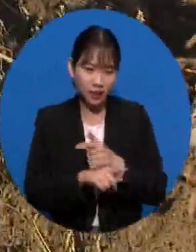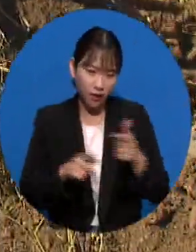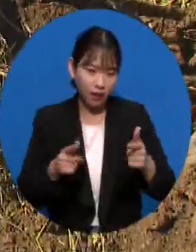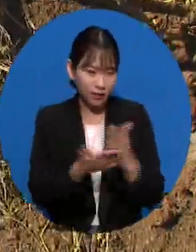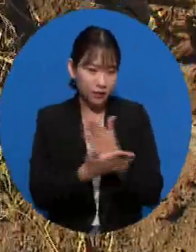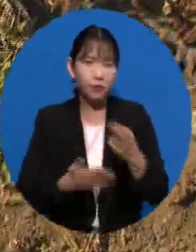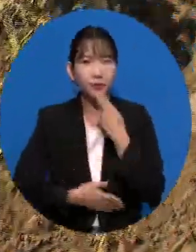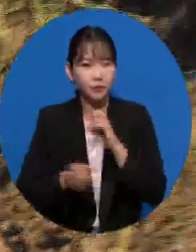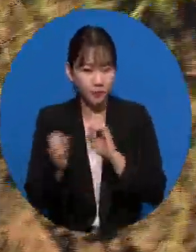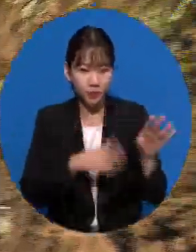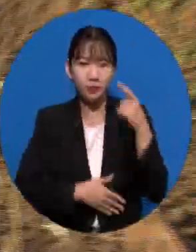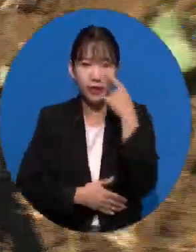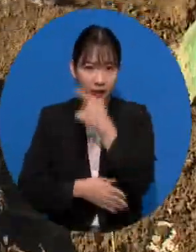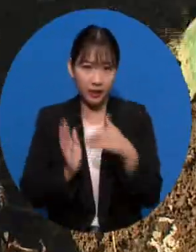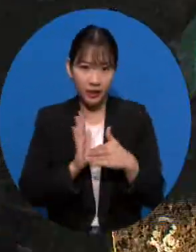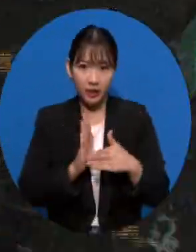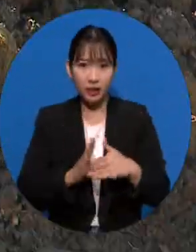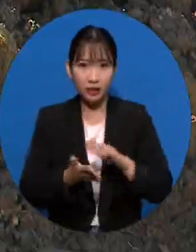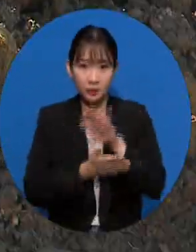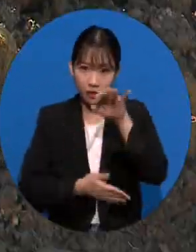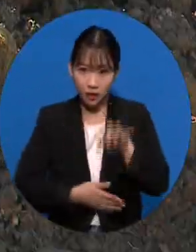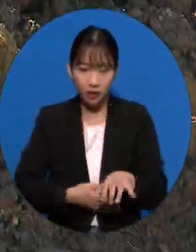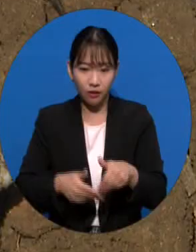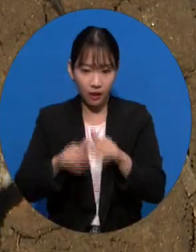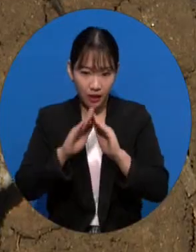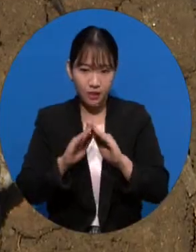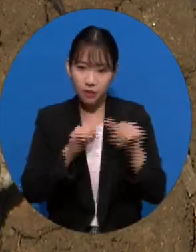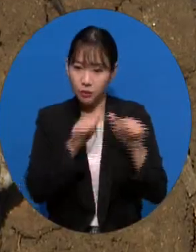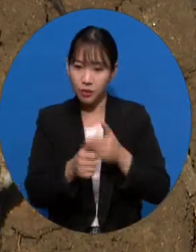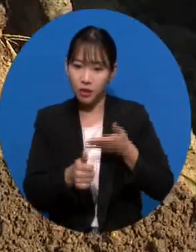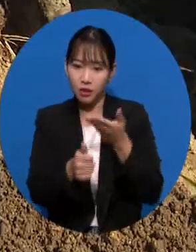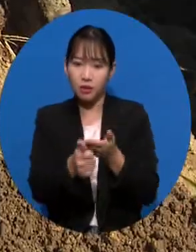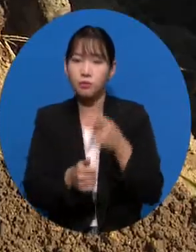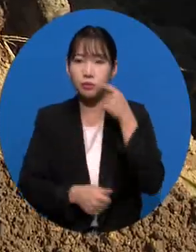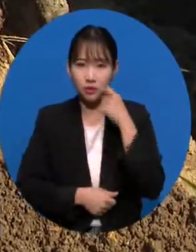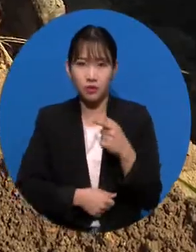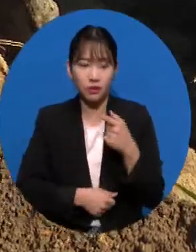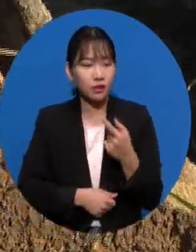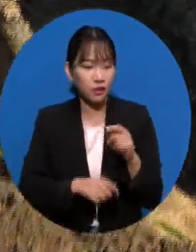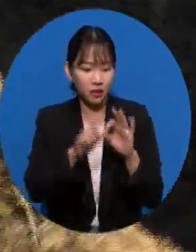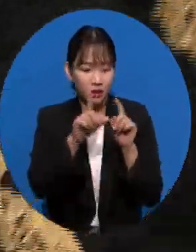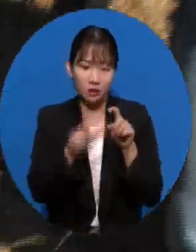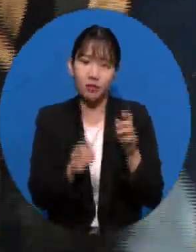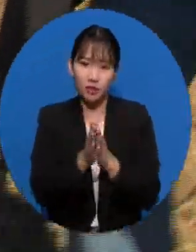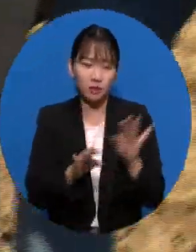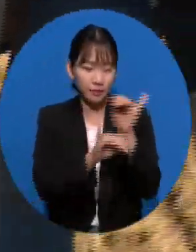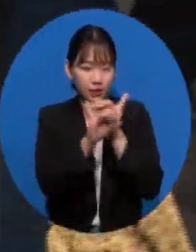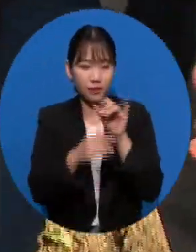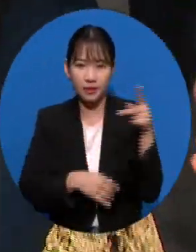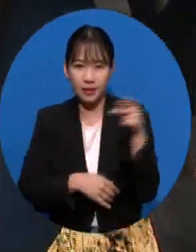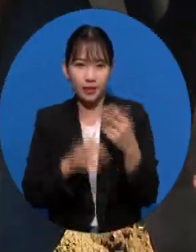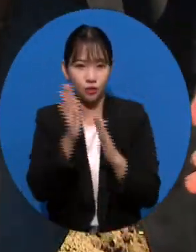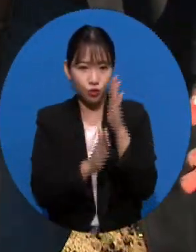채 배출된 것으로 확인되면서 놀이터 개장 소식을 알리지 못하고 있습니다. 또 이르면 다음 달 시작될 미세먼지